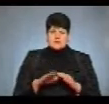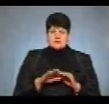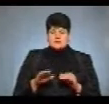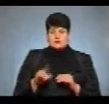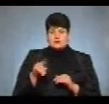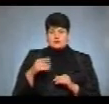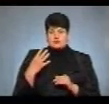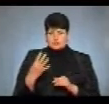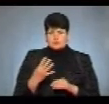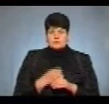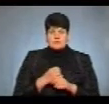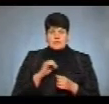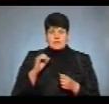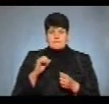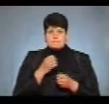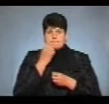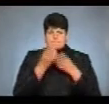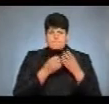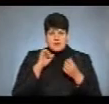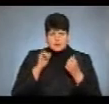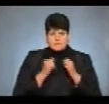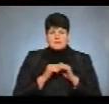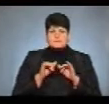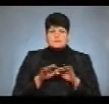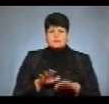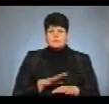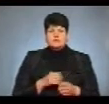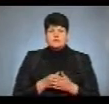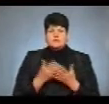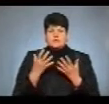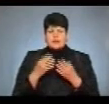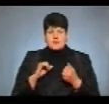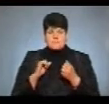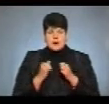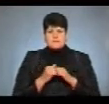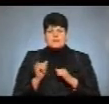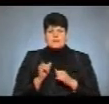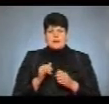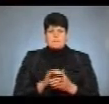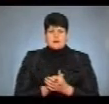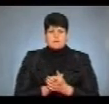4 виготовляли маки пам'яті. Захід відбувся до Дня пам'яті і примирення.